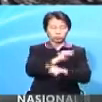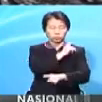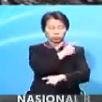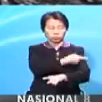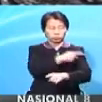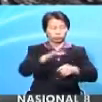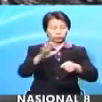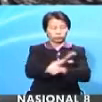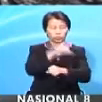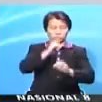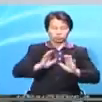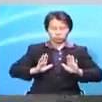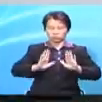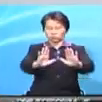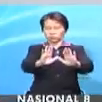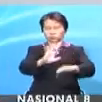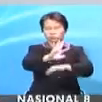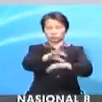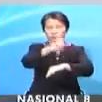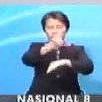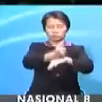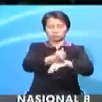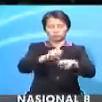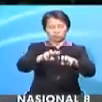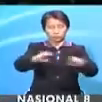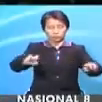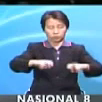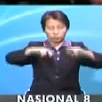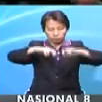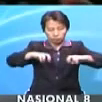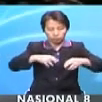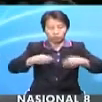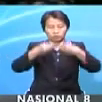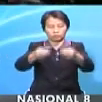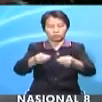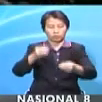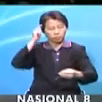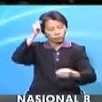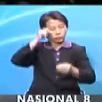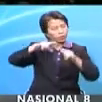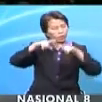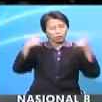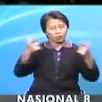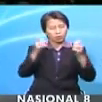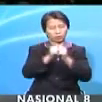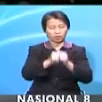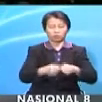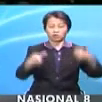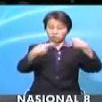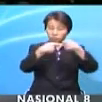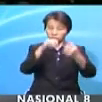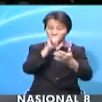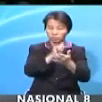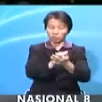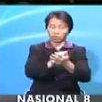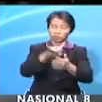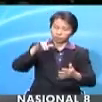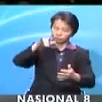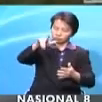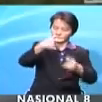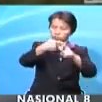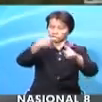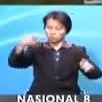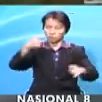fotonya untuk menolak usul penumbuhan tribunal siasatan memberikan teori berlainan dan menuduh ia angka Raja pejuang